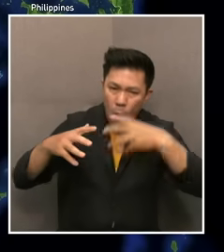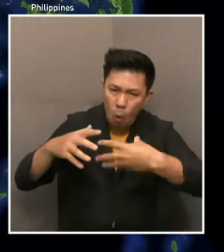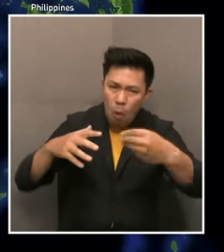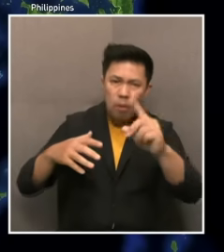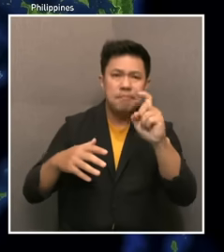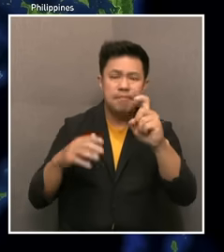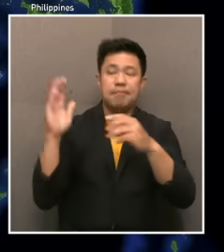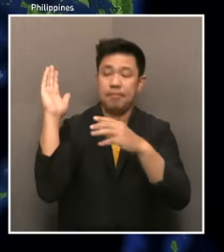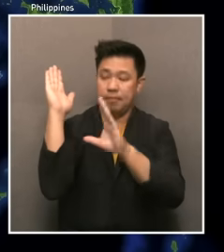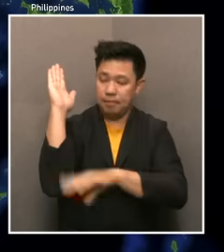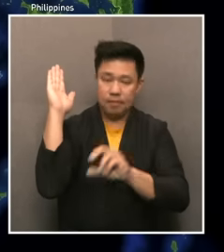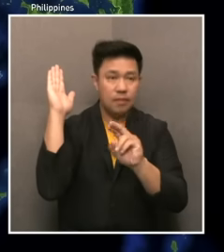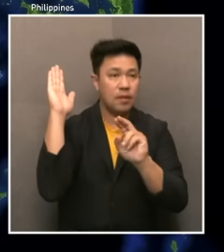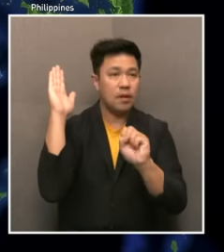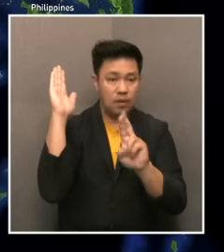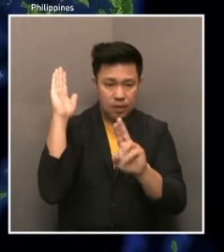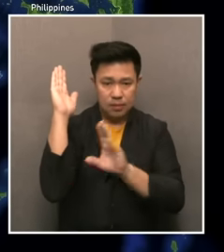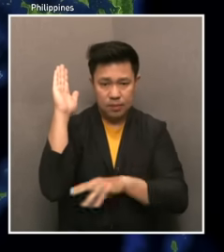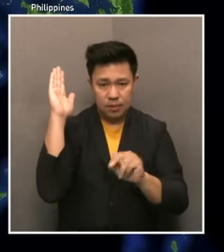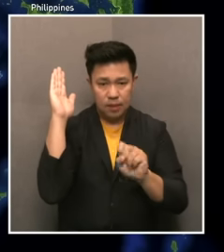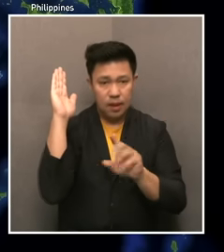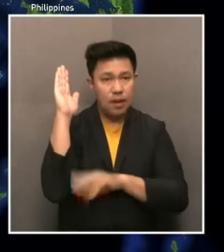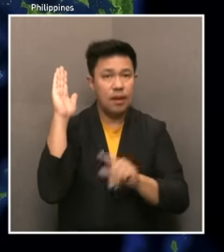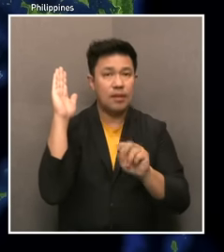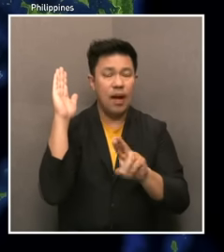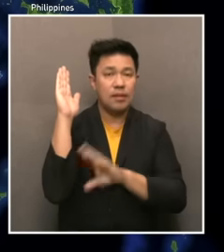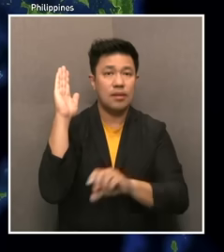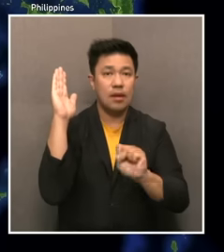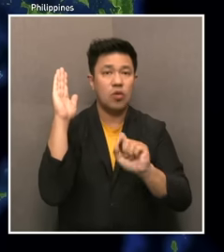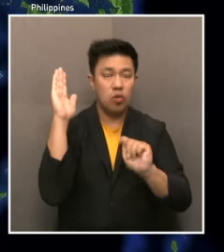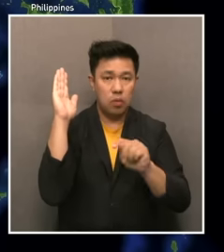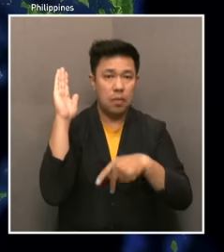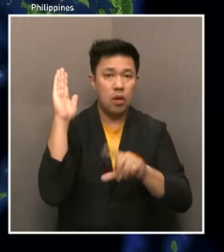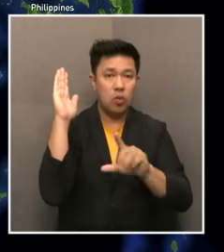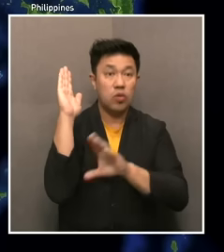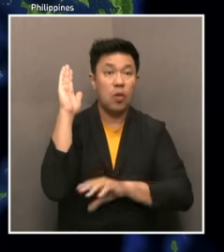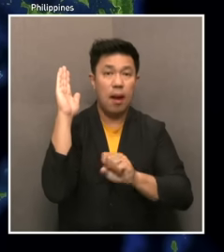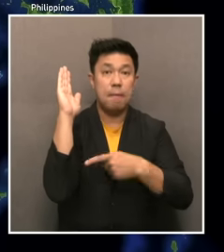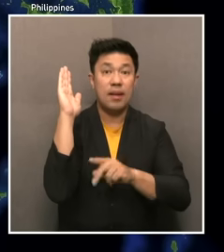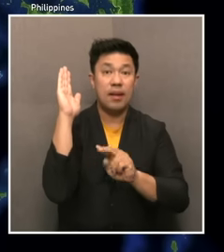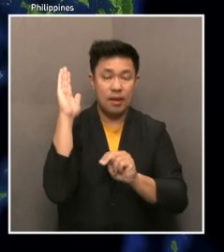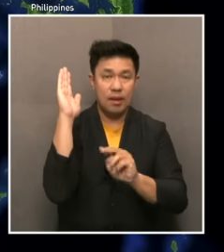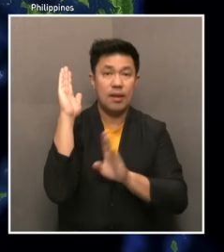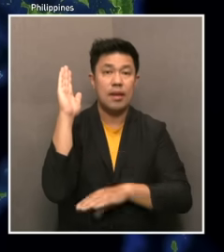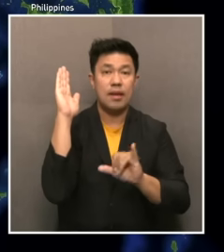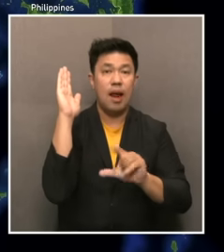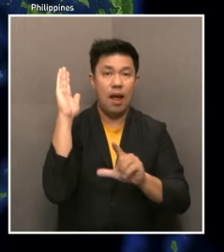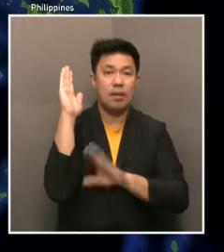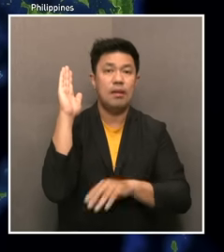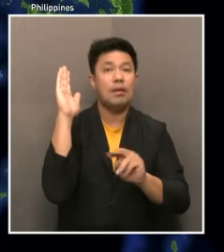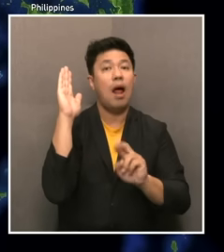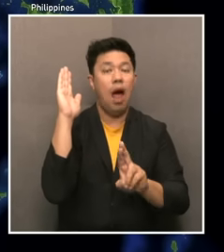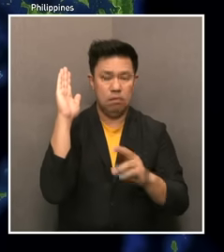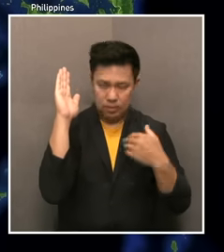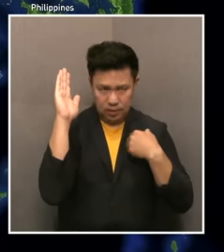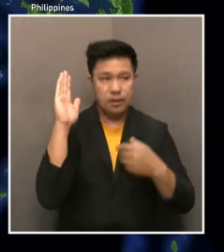สุราษฎร์ธานีนครศรีธรรมราชตรางสตูลพัทลุงสงขลาปัตตานียะลาและนราธิวาสค่ะและให้